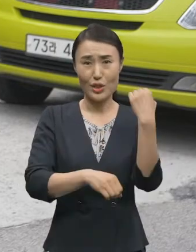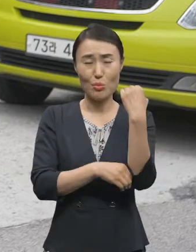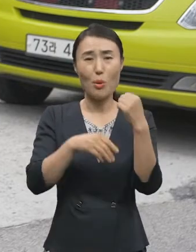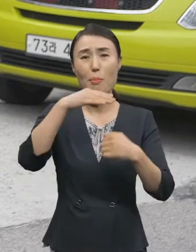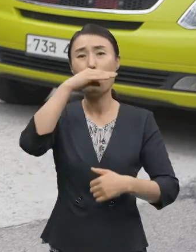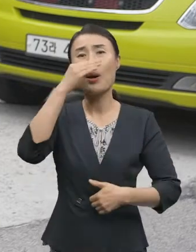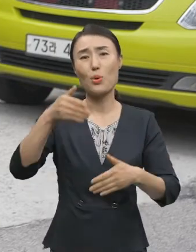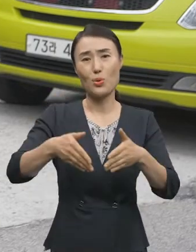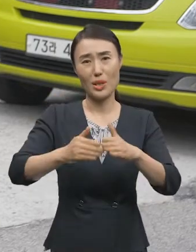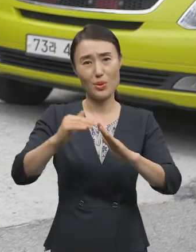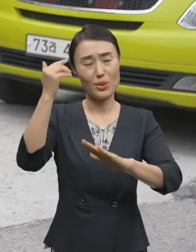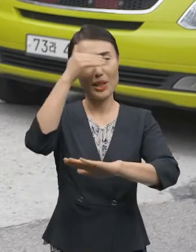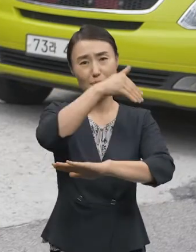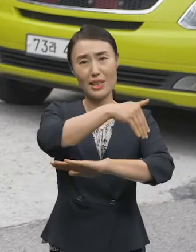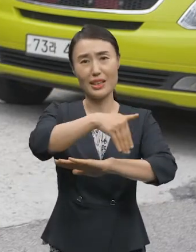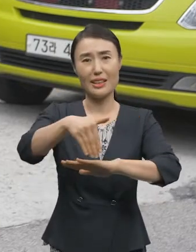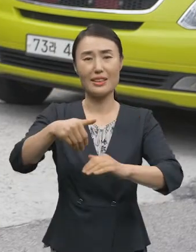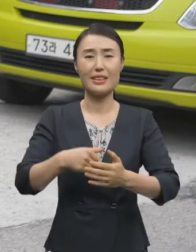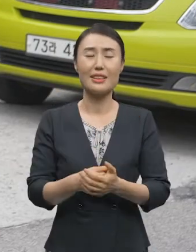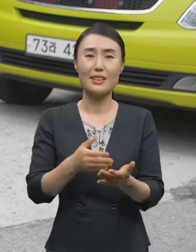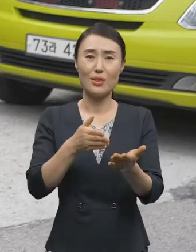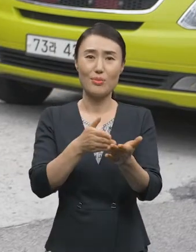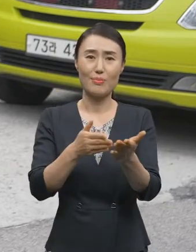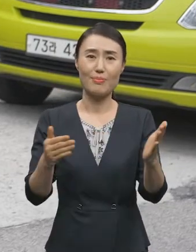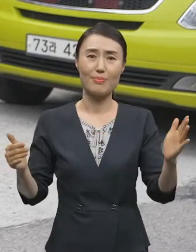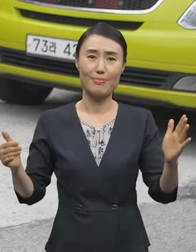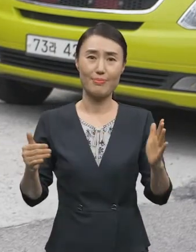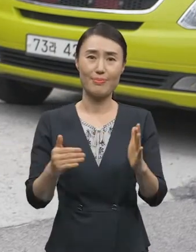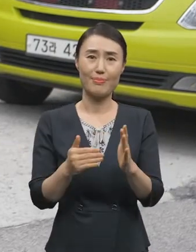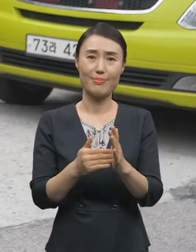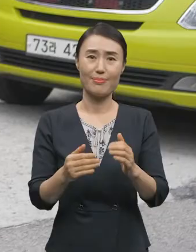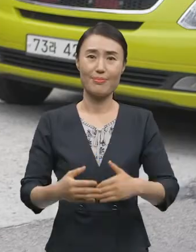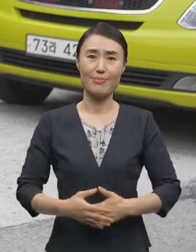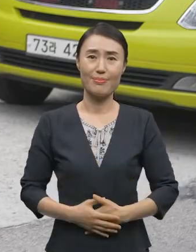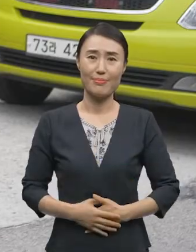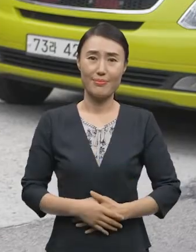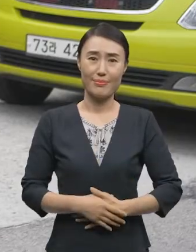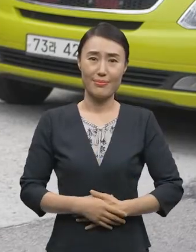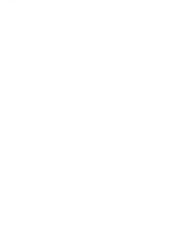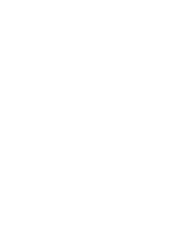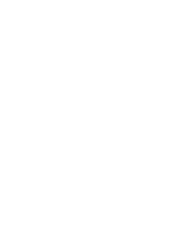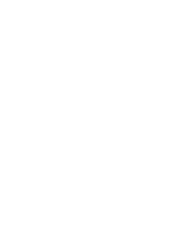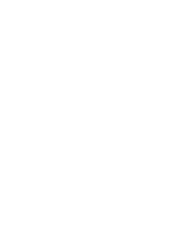방침입니다 인공 재능 중심 도시에서 펠로 강주 정지합니다